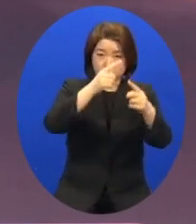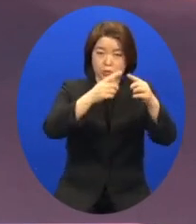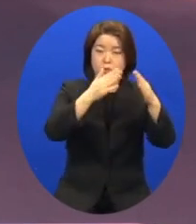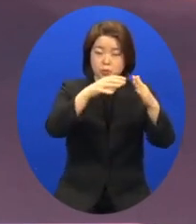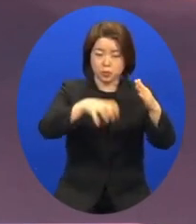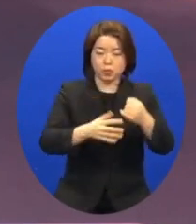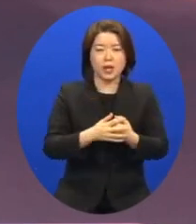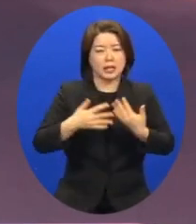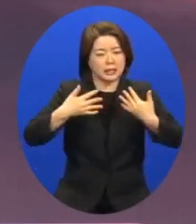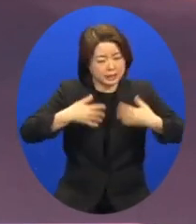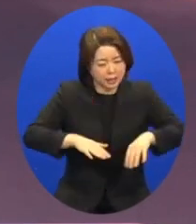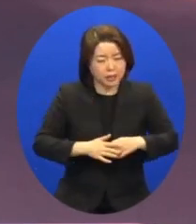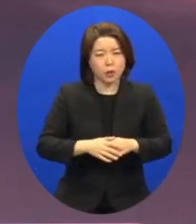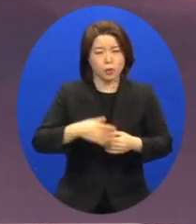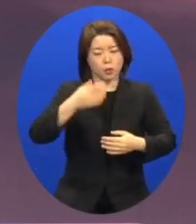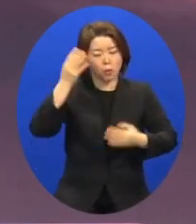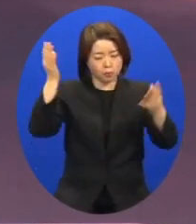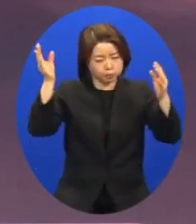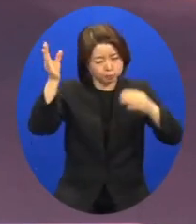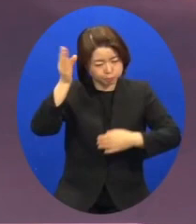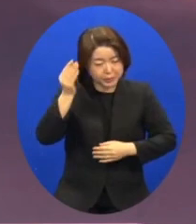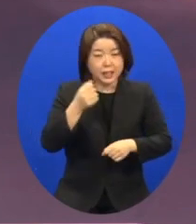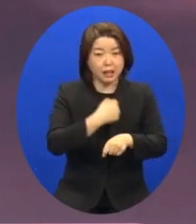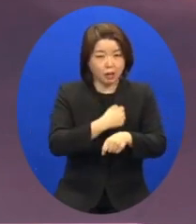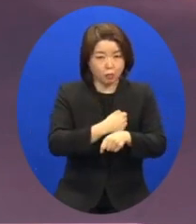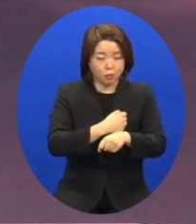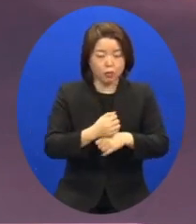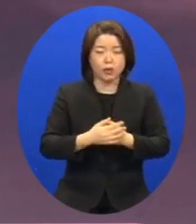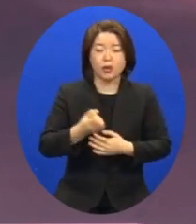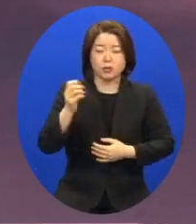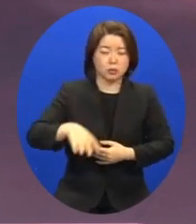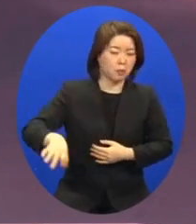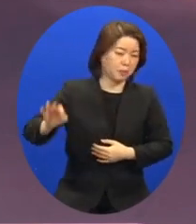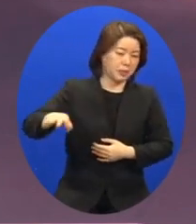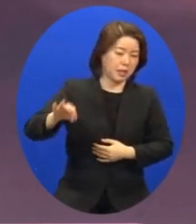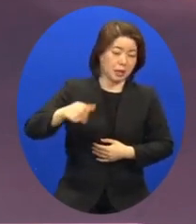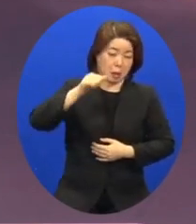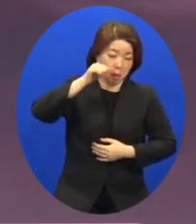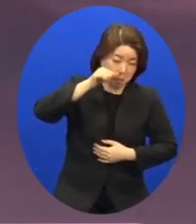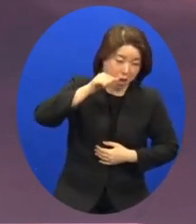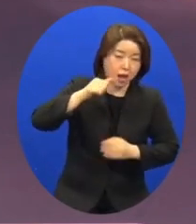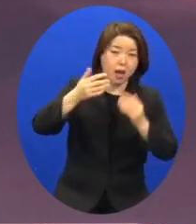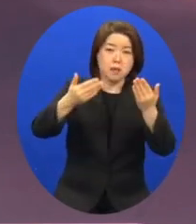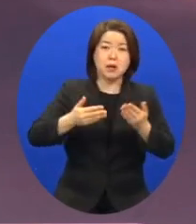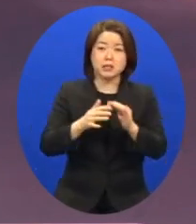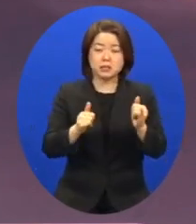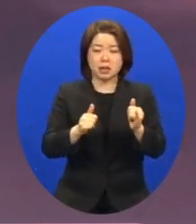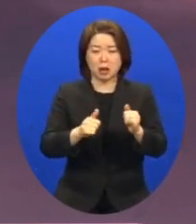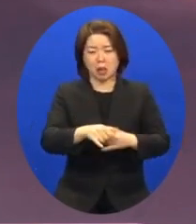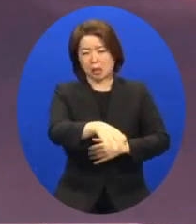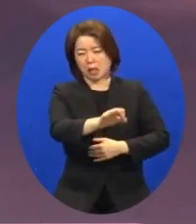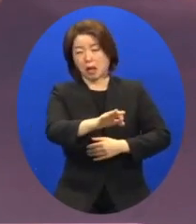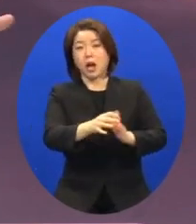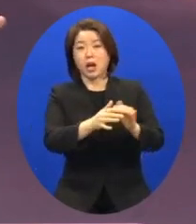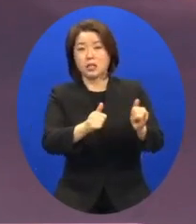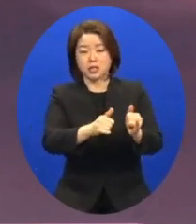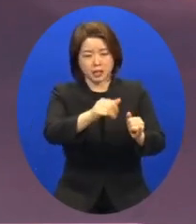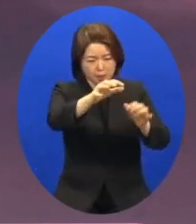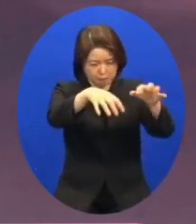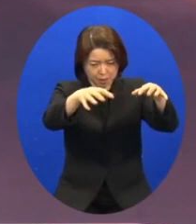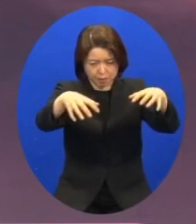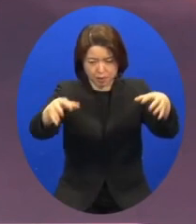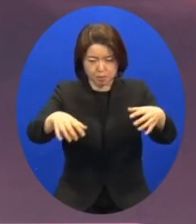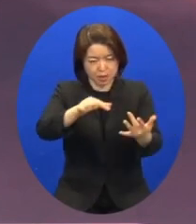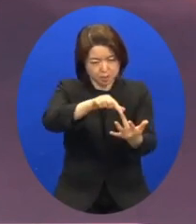약하고 미련하고 또 천 하고 멸시 받고 아무것도 아닌 것 같은 사람들을 일부러